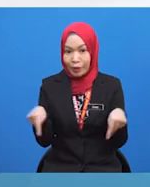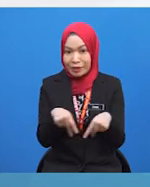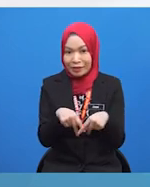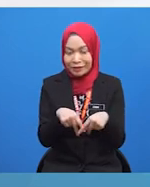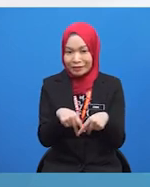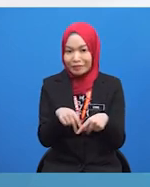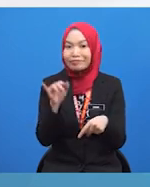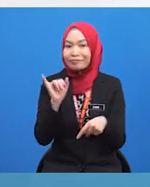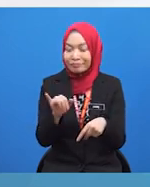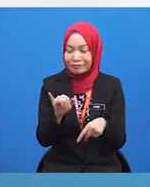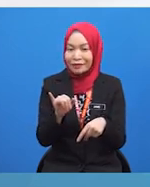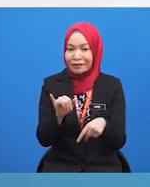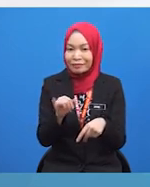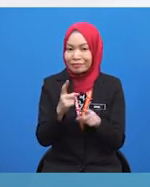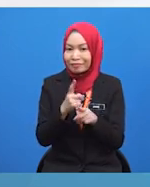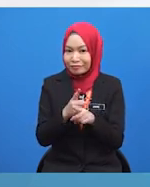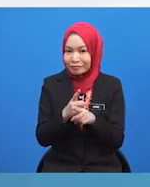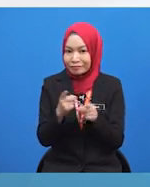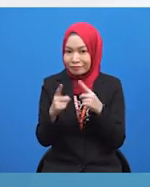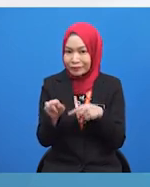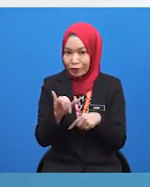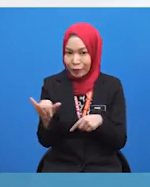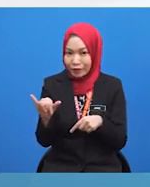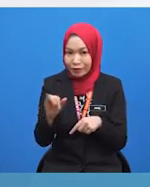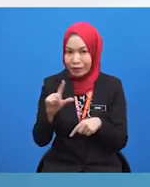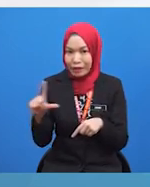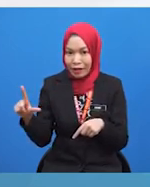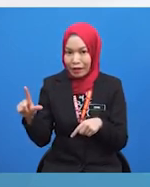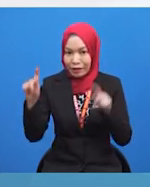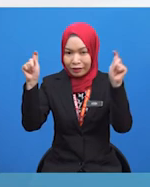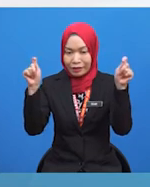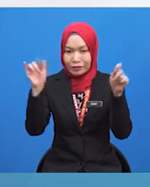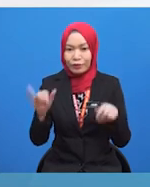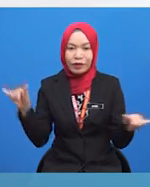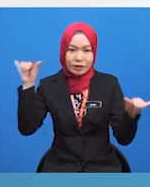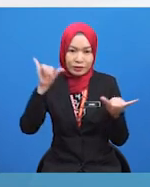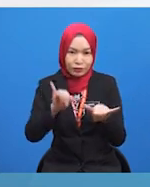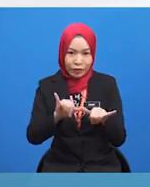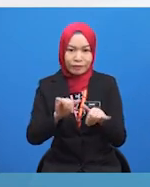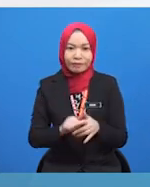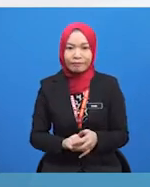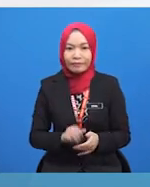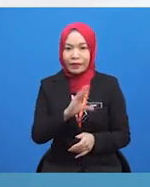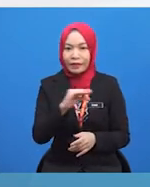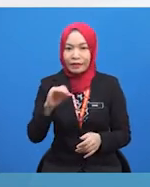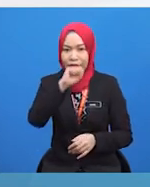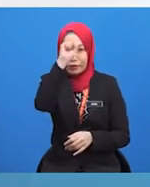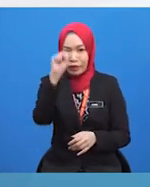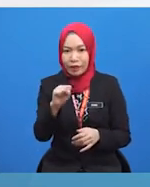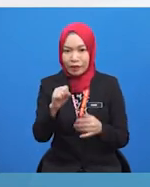Bagus murid-murid. Ya, betul. Jawapannya ialah tema yang bersesuaian. Soalan keempat.